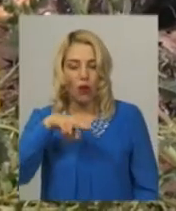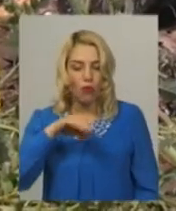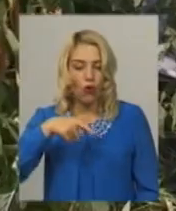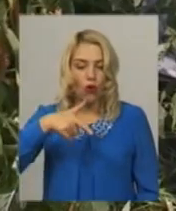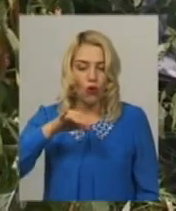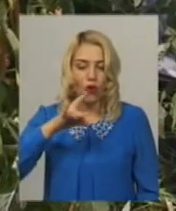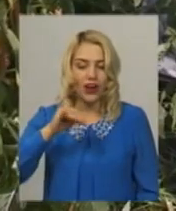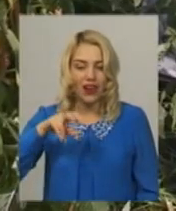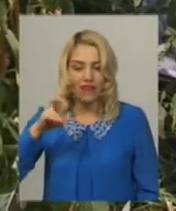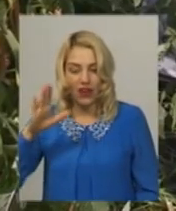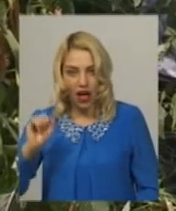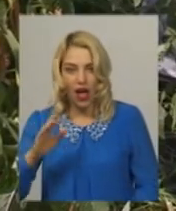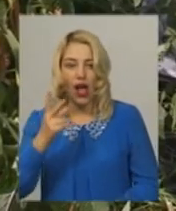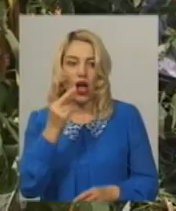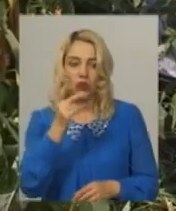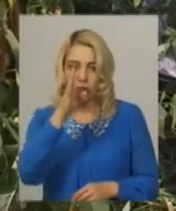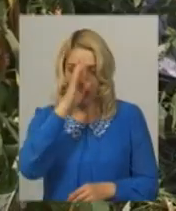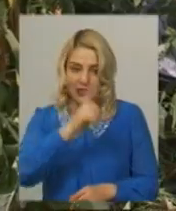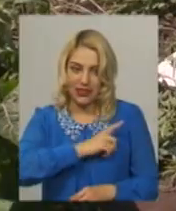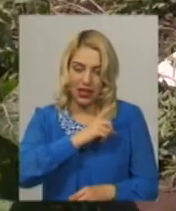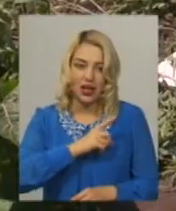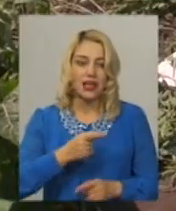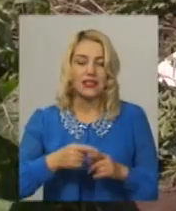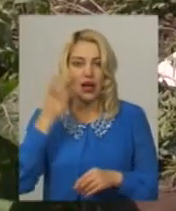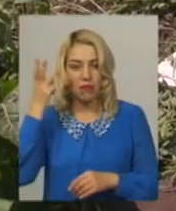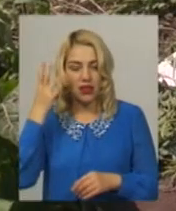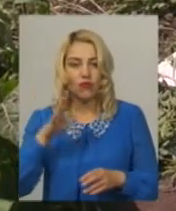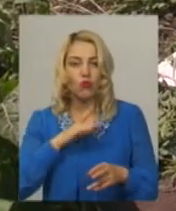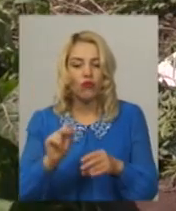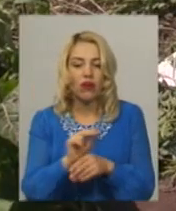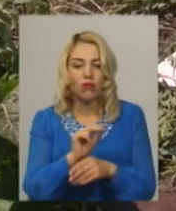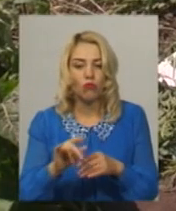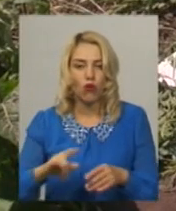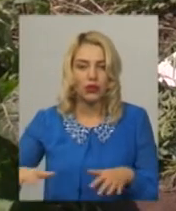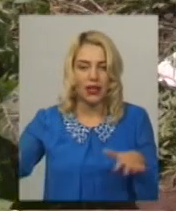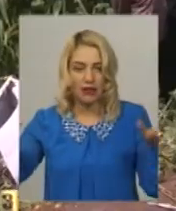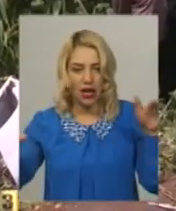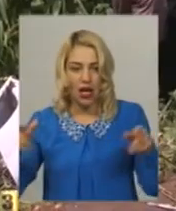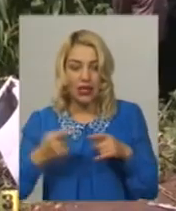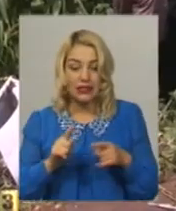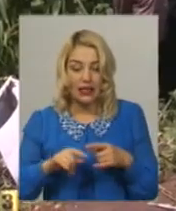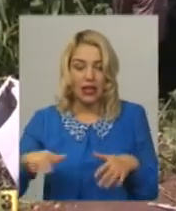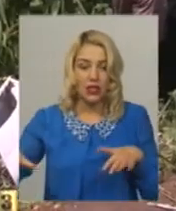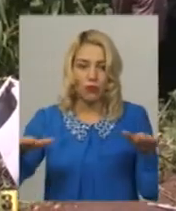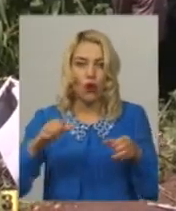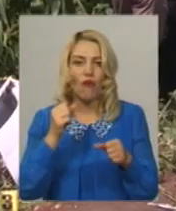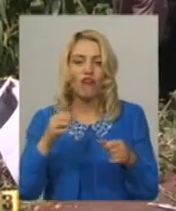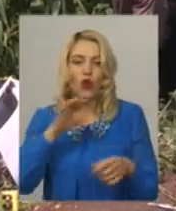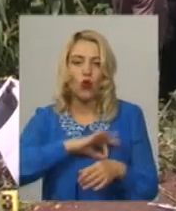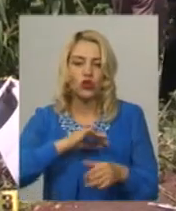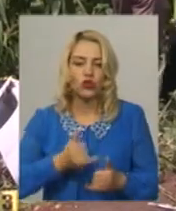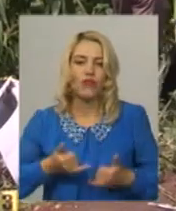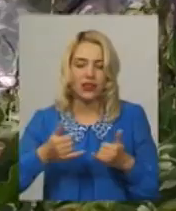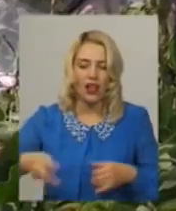приїхав ремонтувати апарат і сьогодні проводив пробний політ. Належить дельтаплан місцевому підприємцю. Його використовували для обробки полів. Про це нам